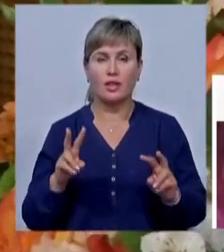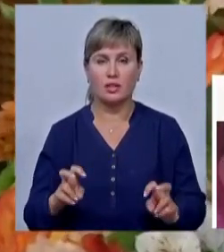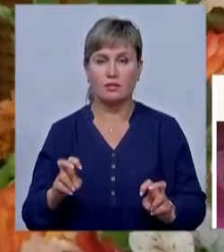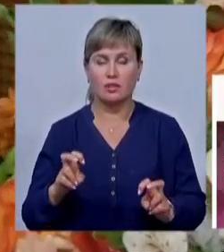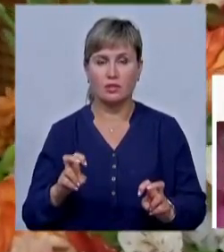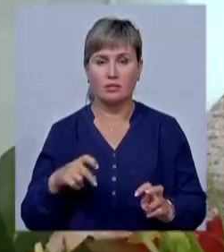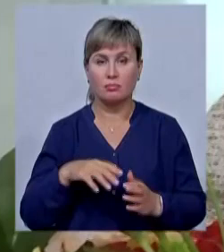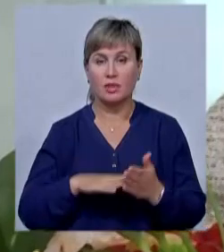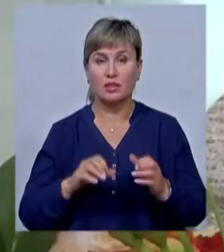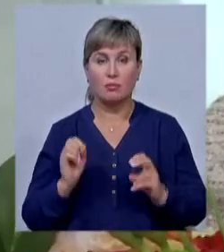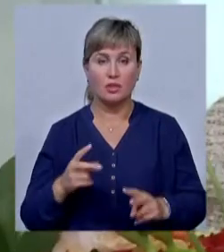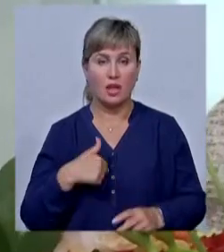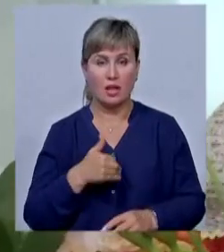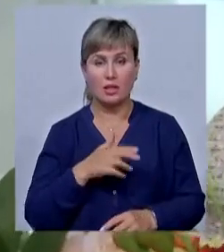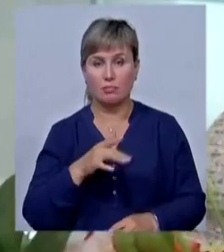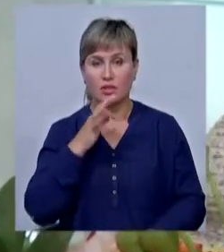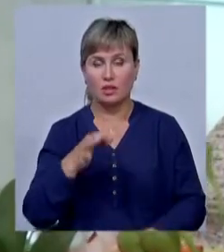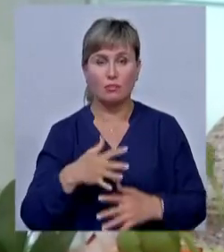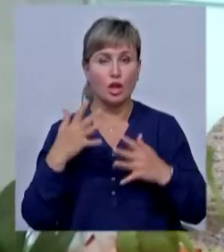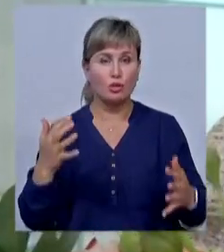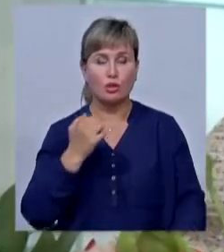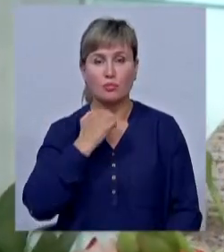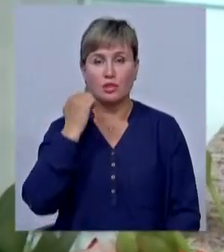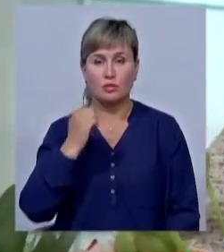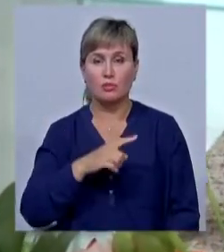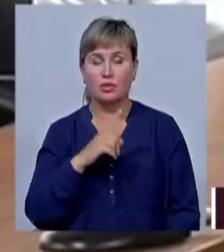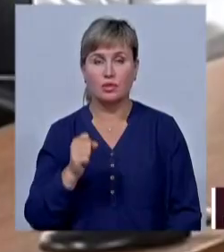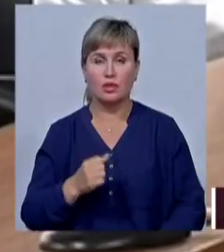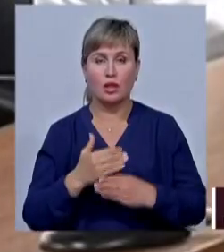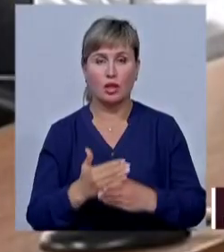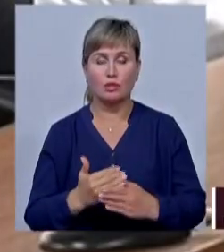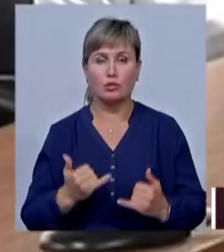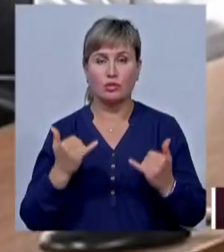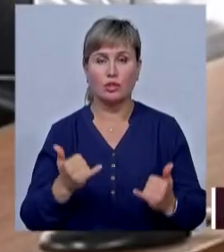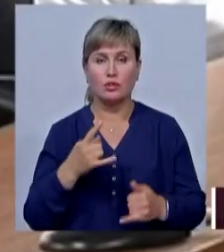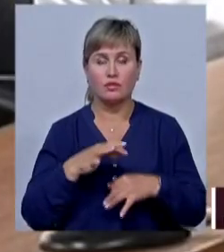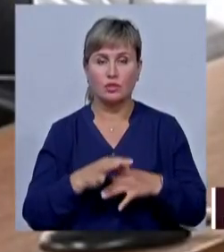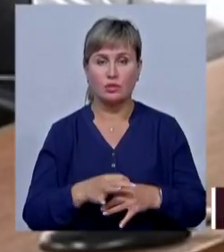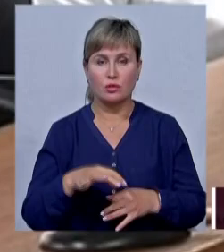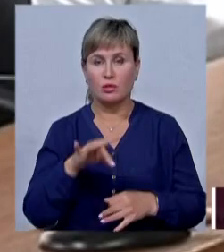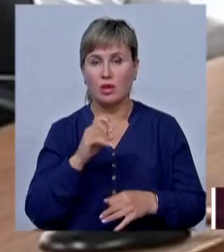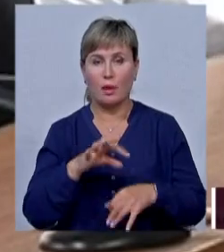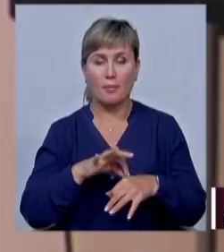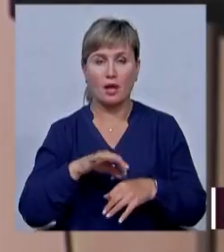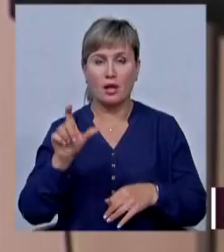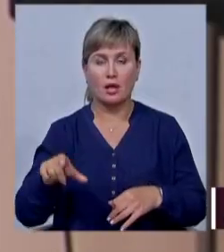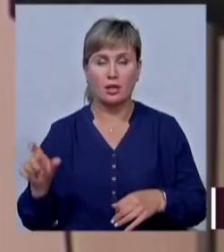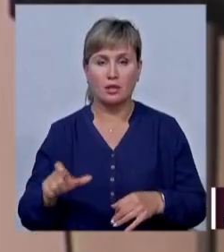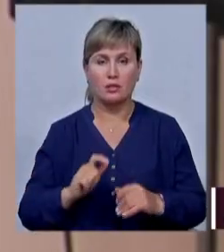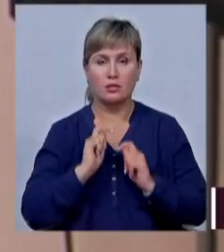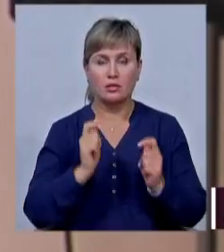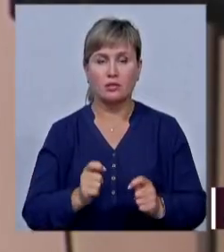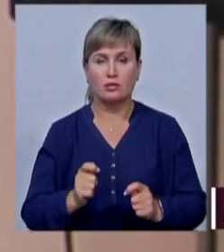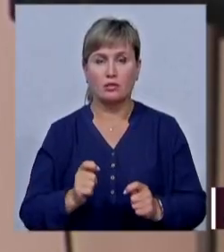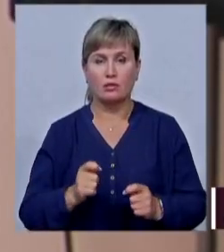подушки безопасности. Я хотела бы сказать огромное спасибо за оказанную честь. Одну из ведущих онкологов Диляру Кайдарову наградили